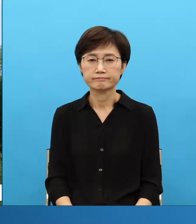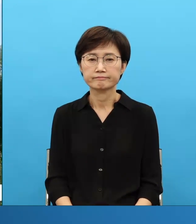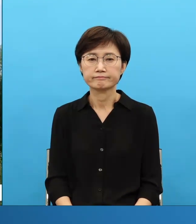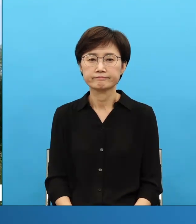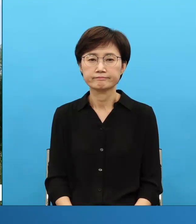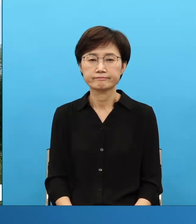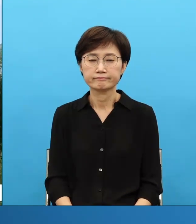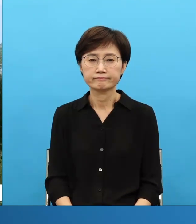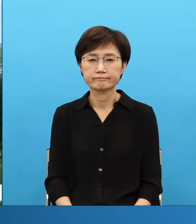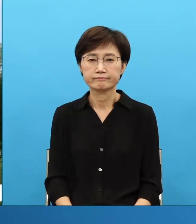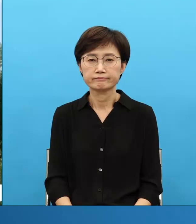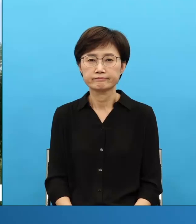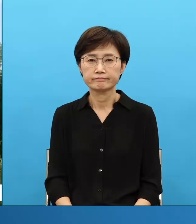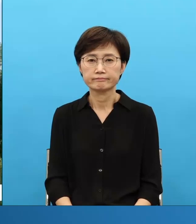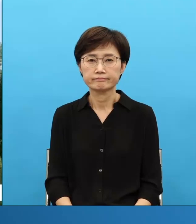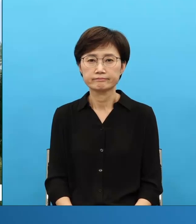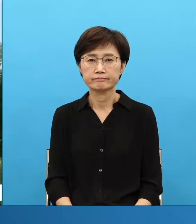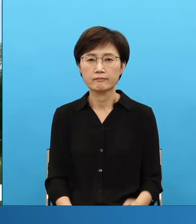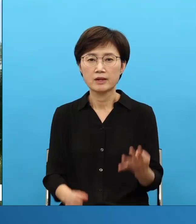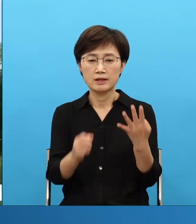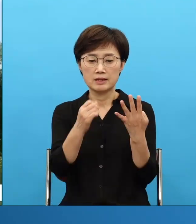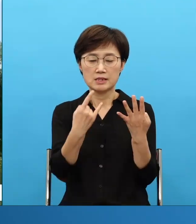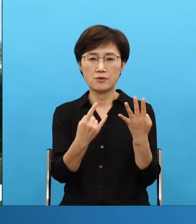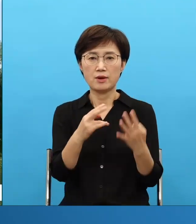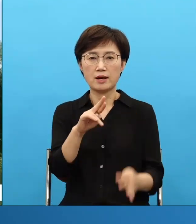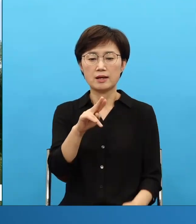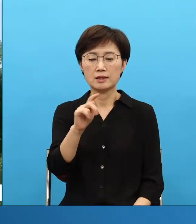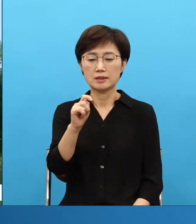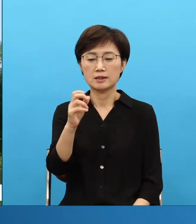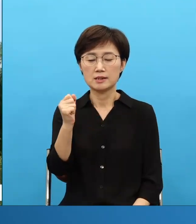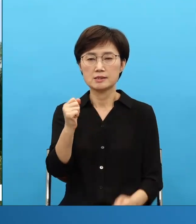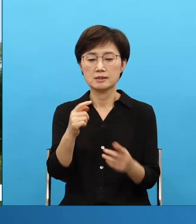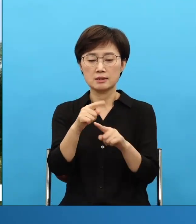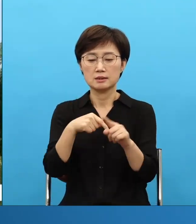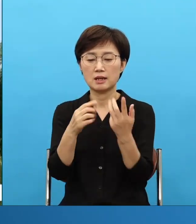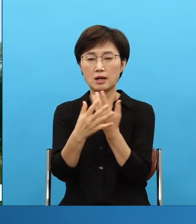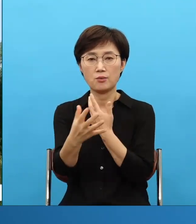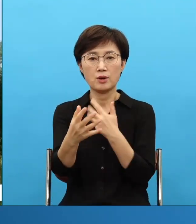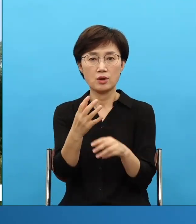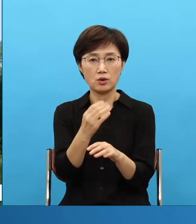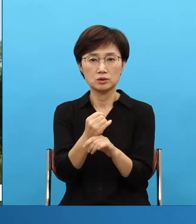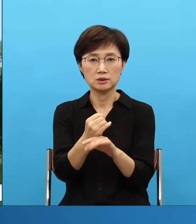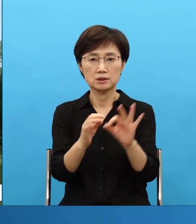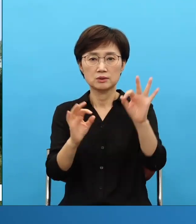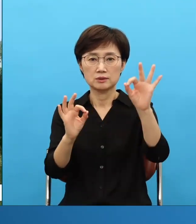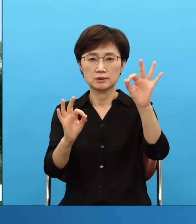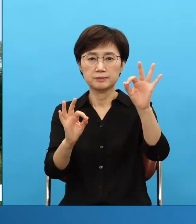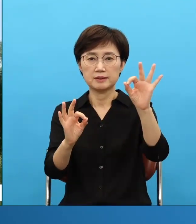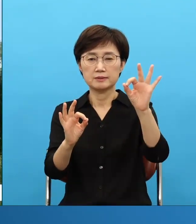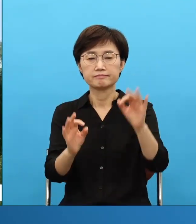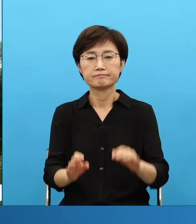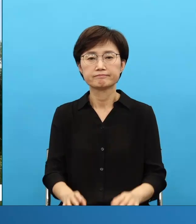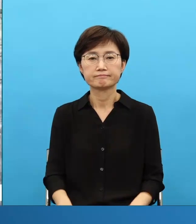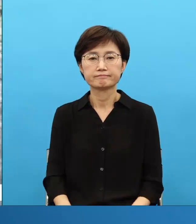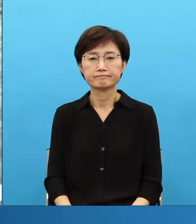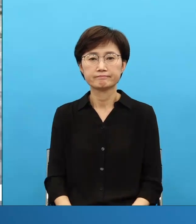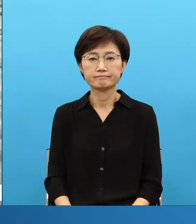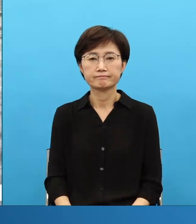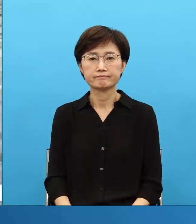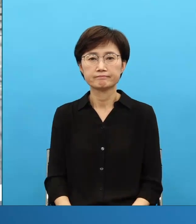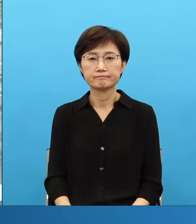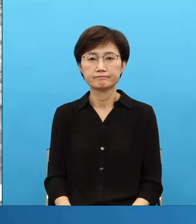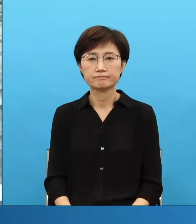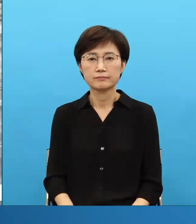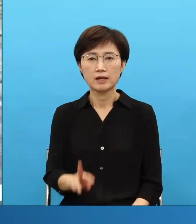공지사항입니다. 제4회 세계 RTS 대회가 오는 10월 10일 덕평 RUTC에서 열립니다.